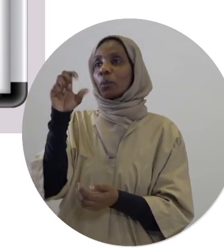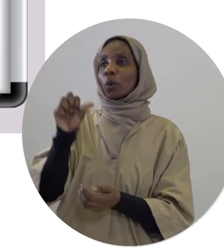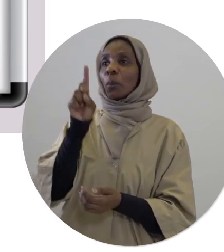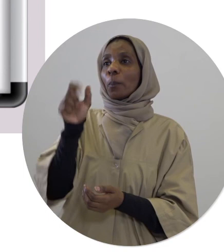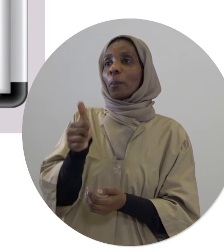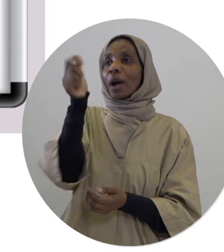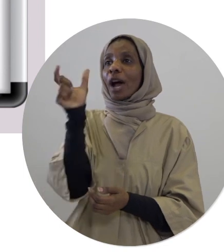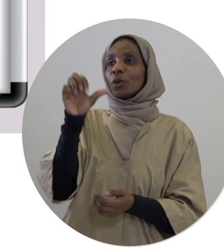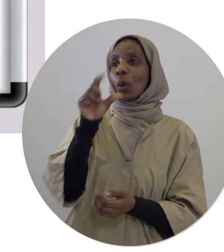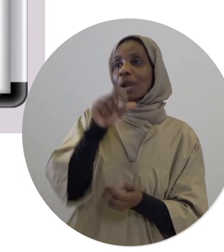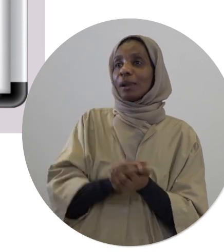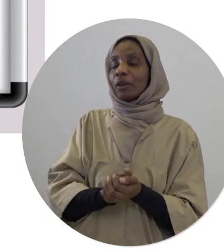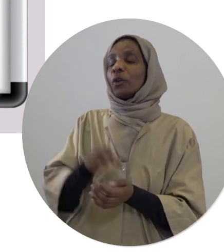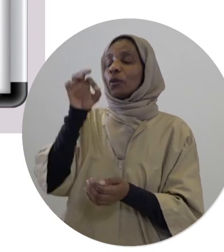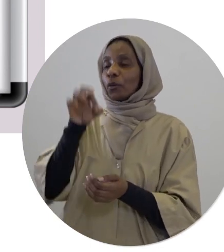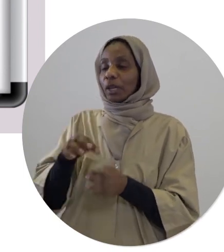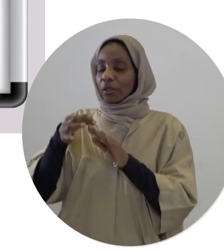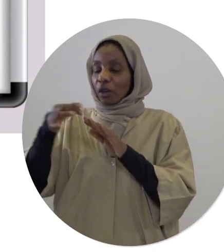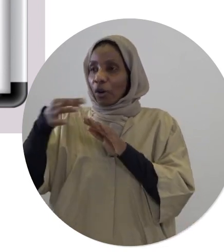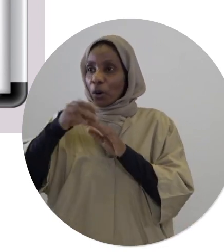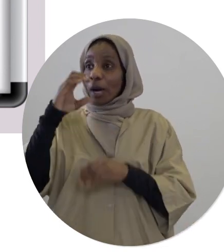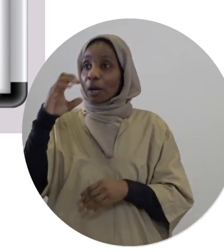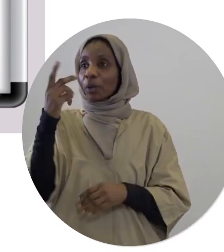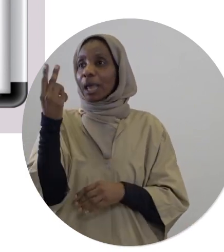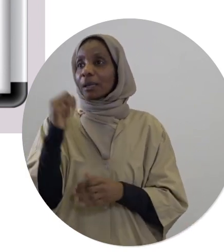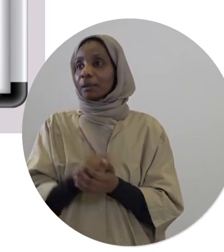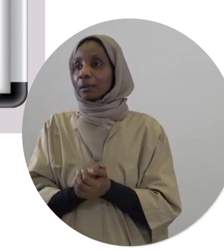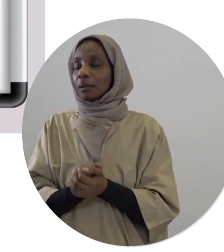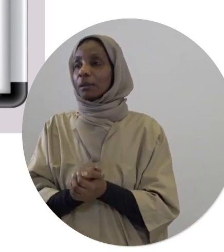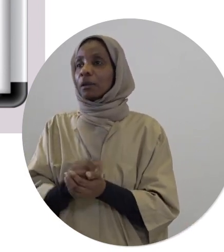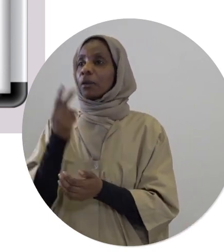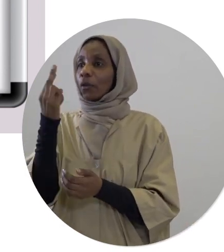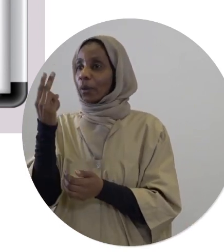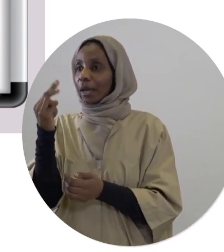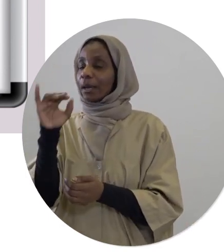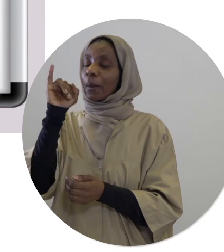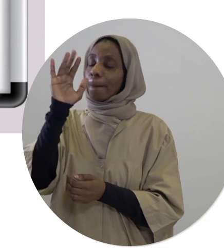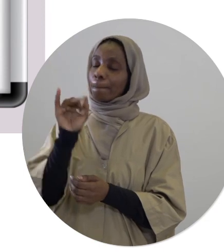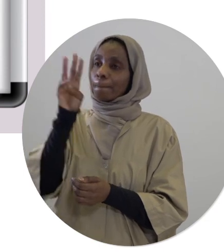2 بروبانول. هناك تفرع ميثيل يتواجد على الكربونة رقم